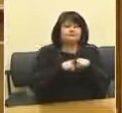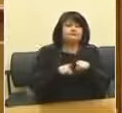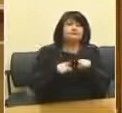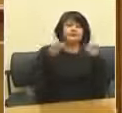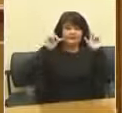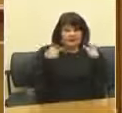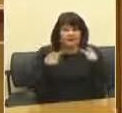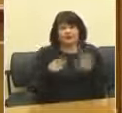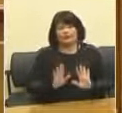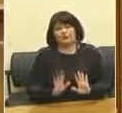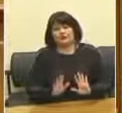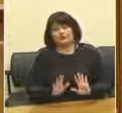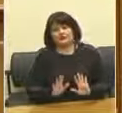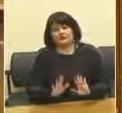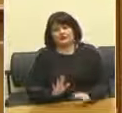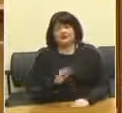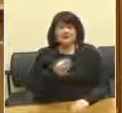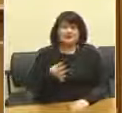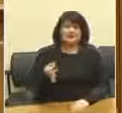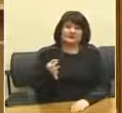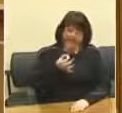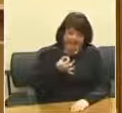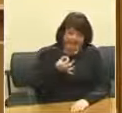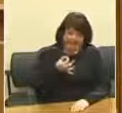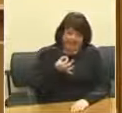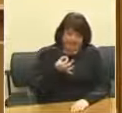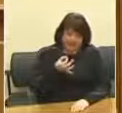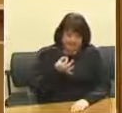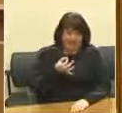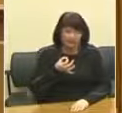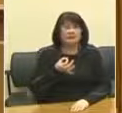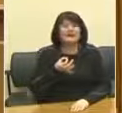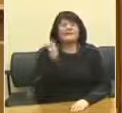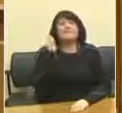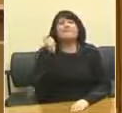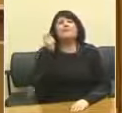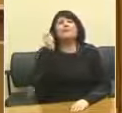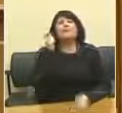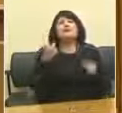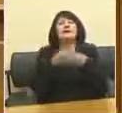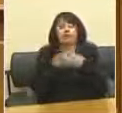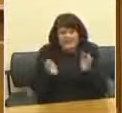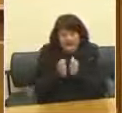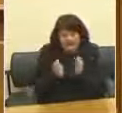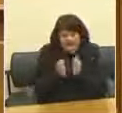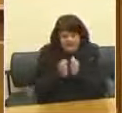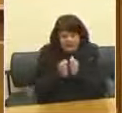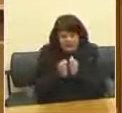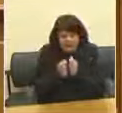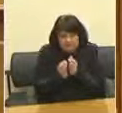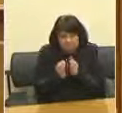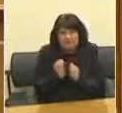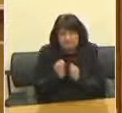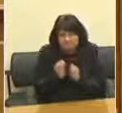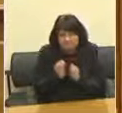των απόψεων. Λέτε ότι θα εξοντωθούν τα μικρά κόμματα και θα επιβιώσουν τα δύο μεγάλα. Αυτό